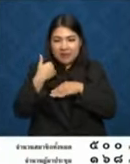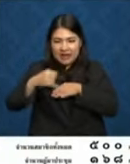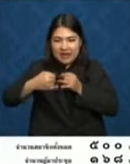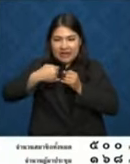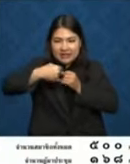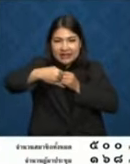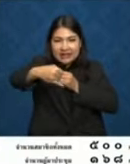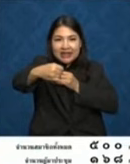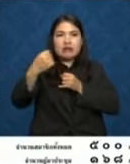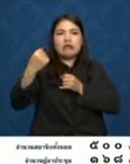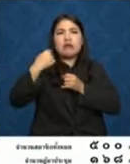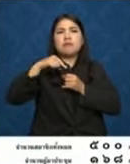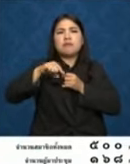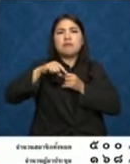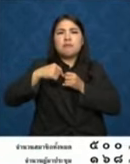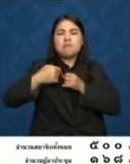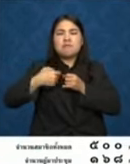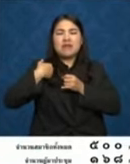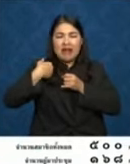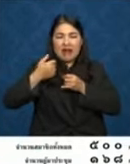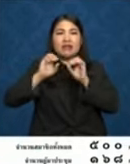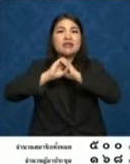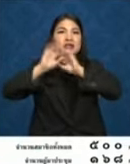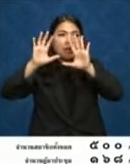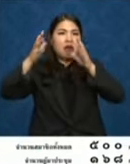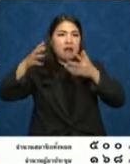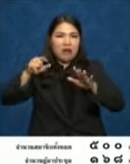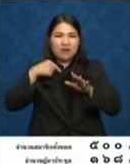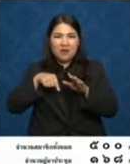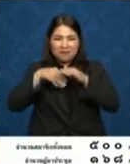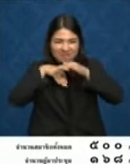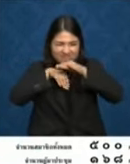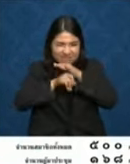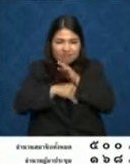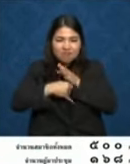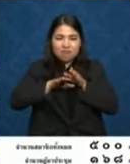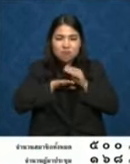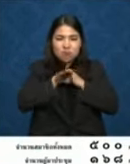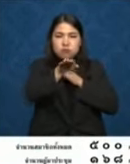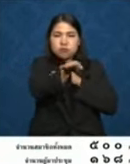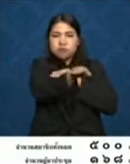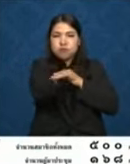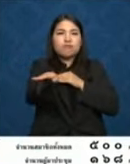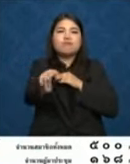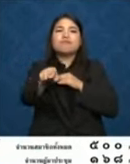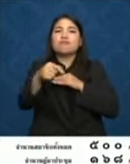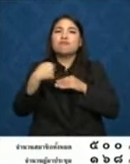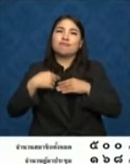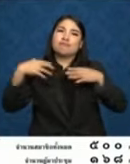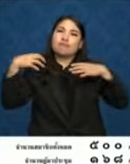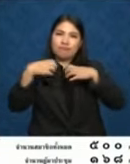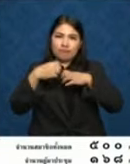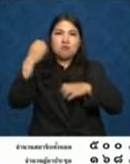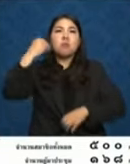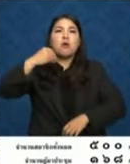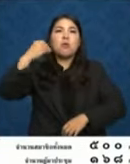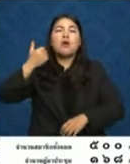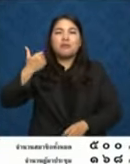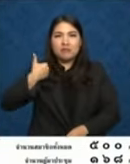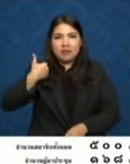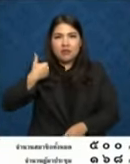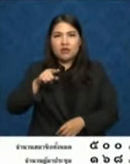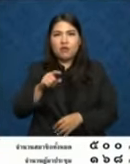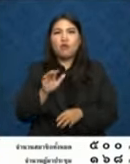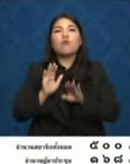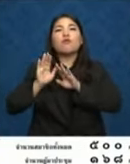แบ่งเขตจราจรชัดเจนแต่ว่าก็ยังมีการลักไก่ทำให้เกิดอุบัติเหตุกันบ่อยครั้งมากเลยนะครับก็ฝากกรมทางหลวงนะครับพิจารณาด้วยนะครับว่